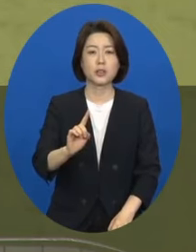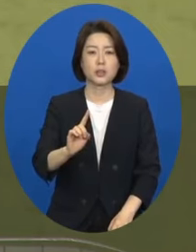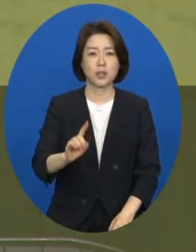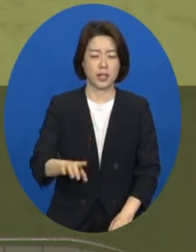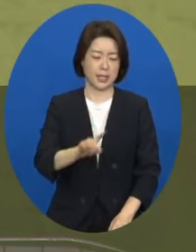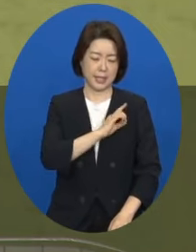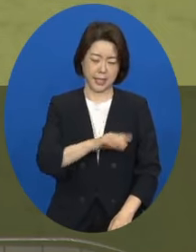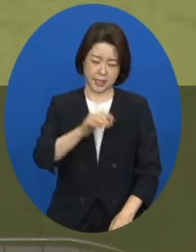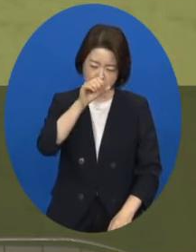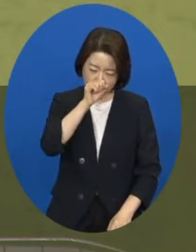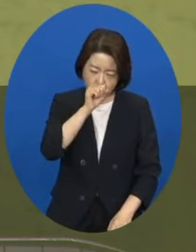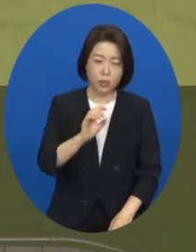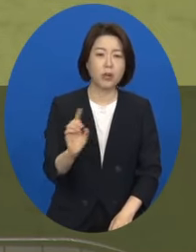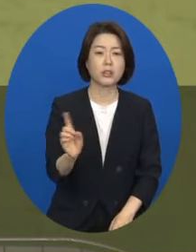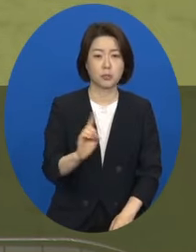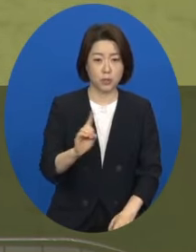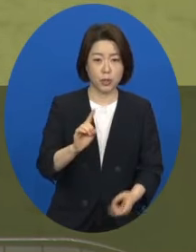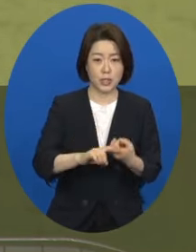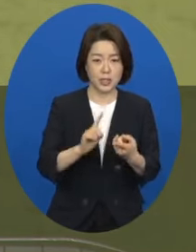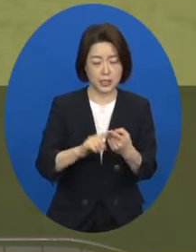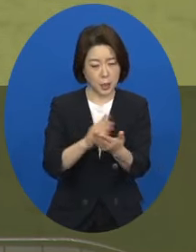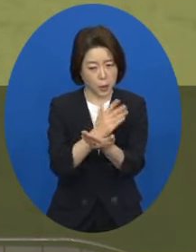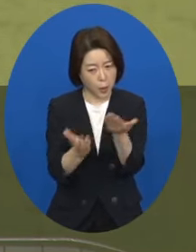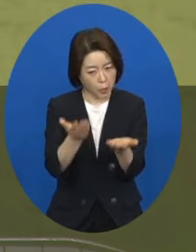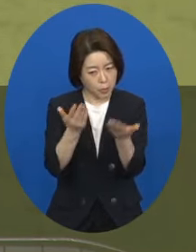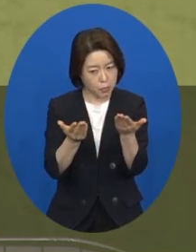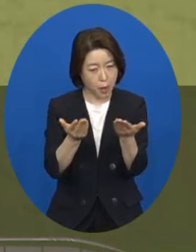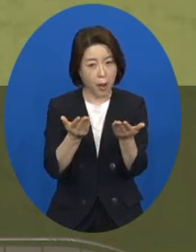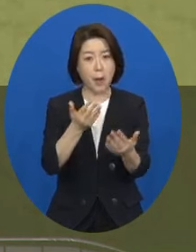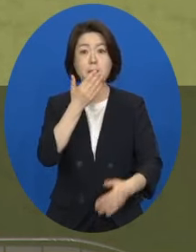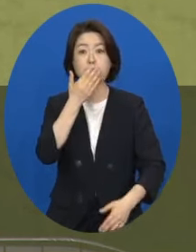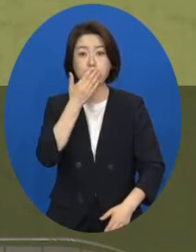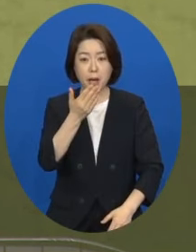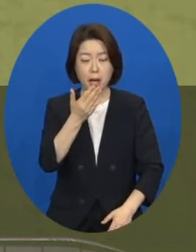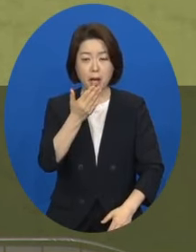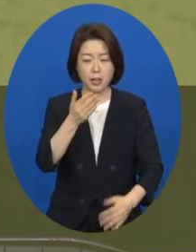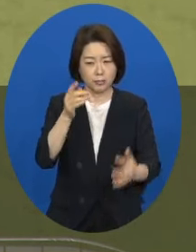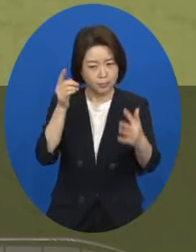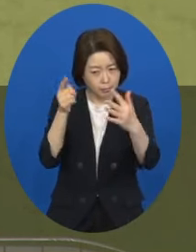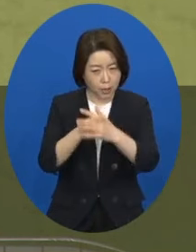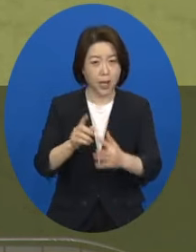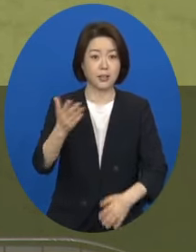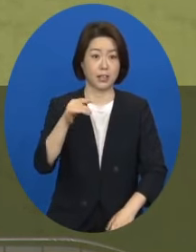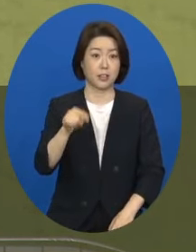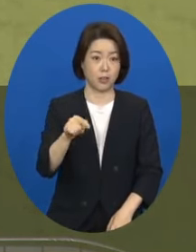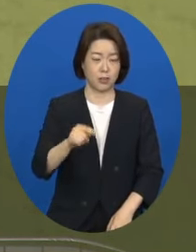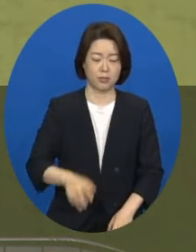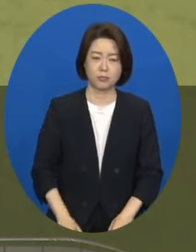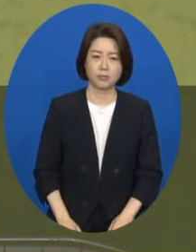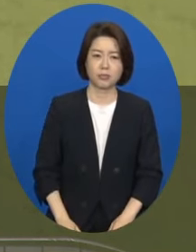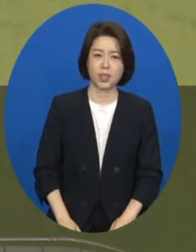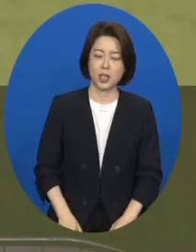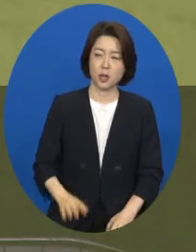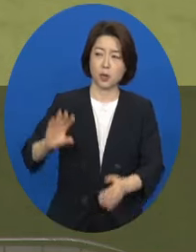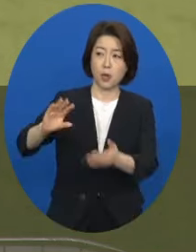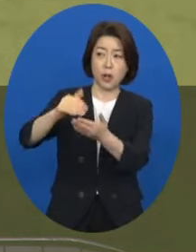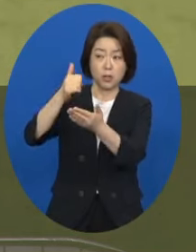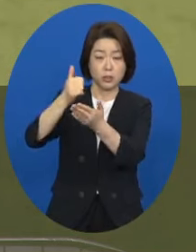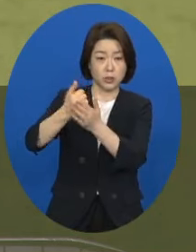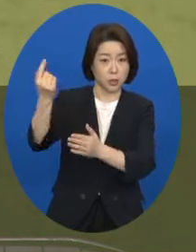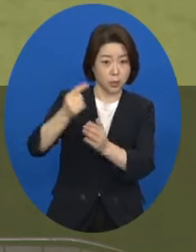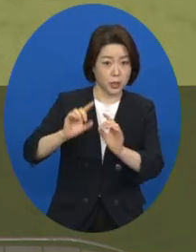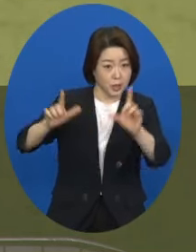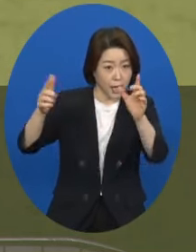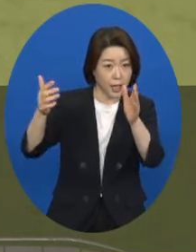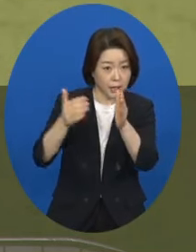가장 선한 것이 무엇인가를 분별할 줄 알게 되는 것입니다. 그리하여 여러분이 그리스도의 날까지 순결하고 흠이